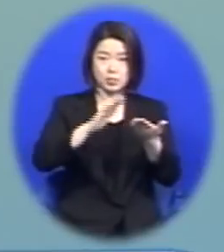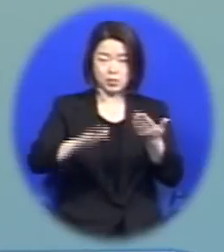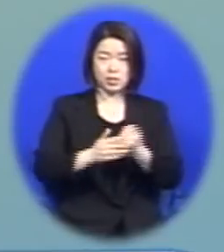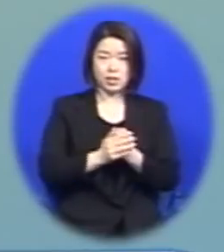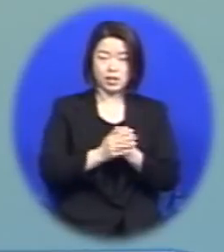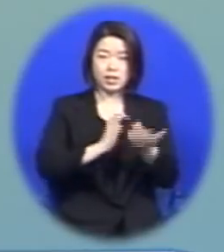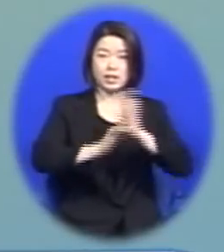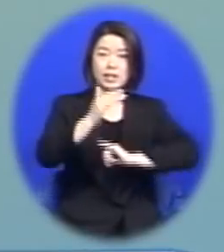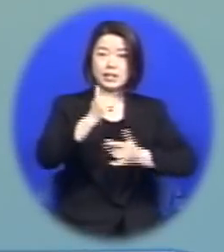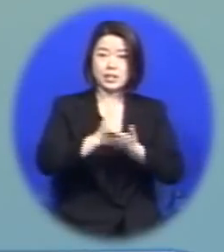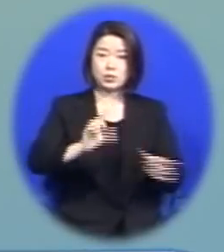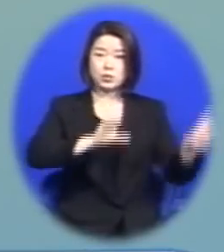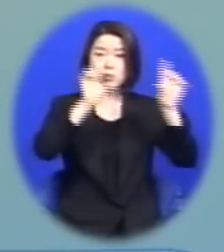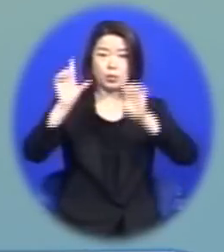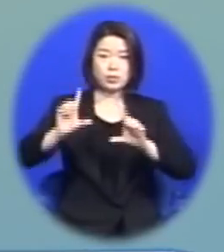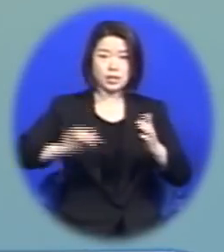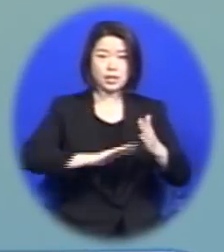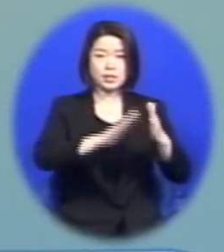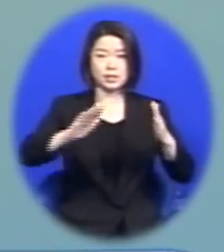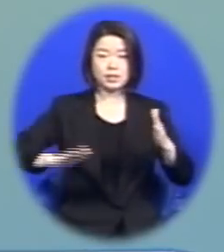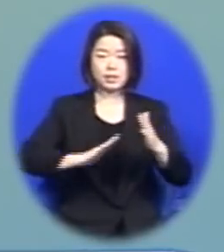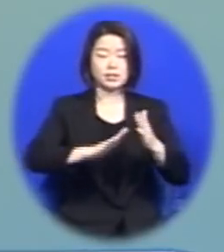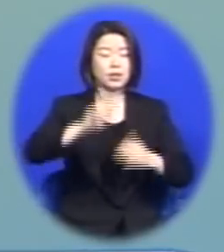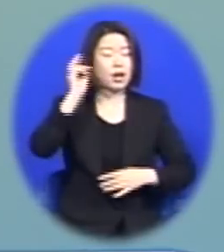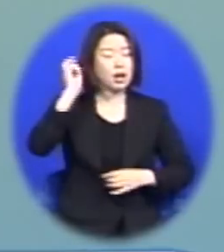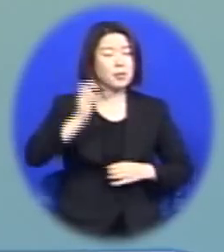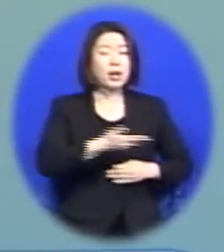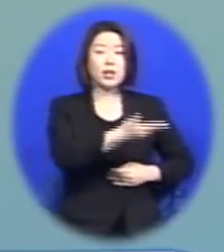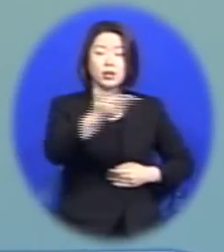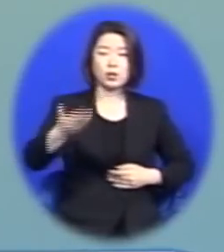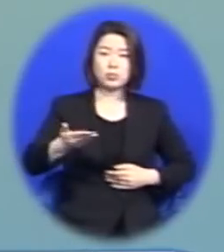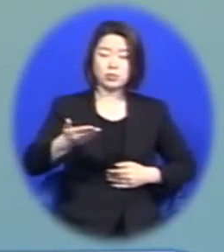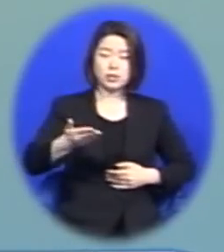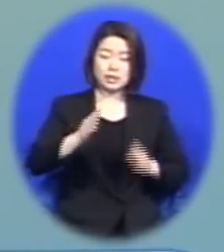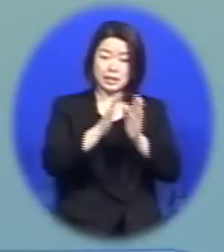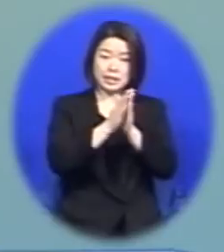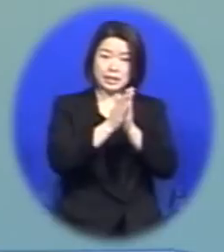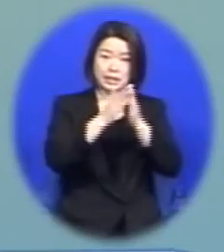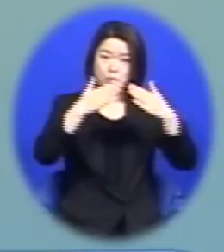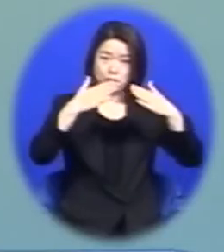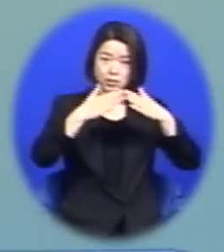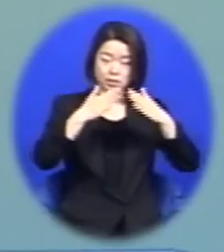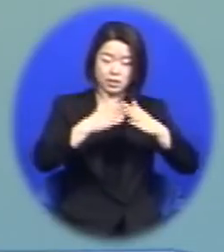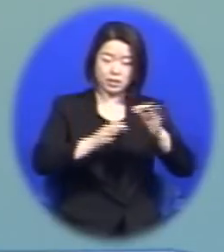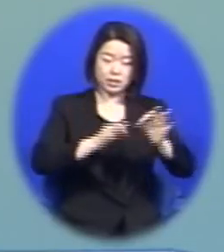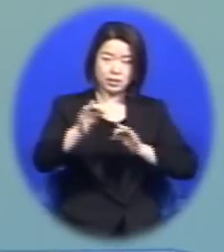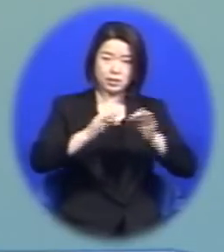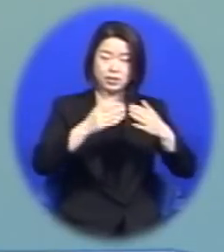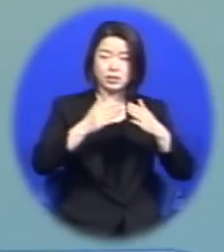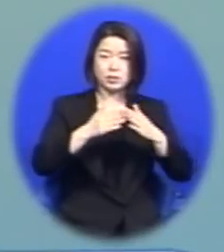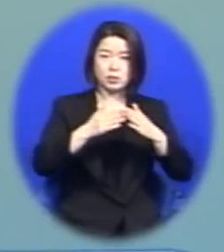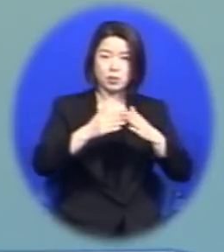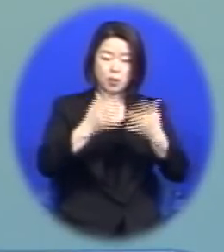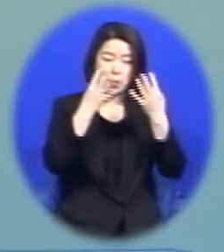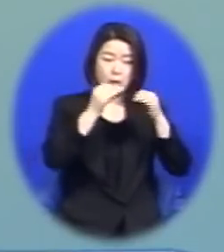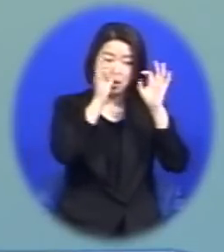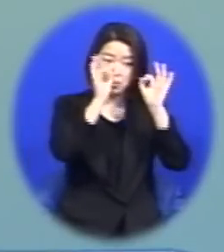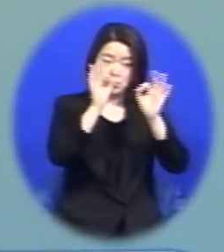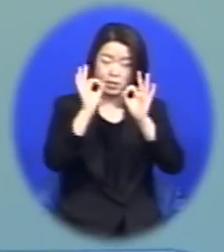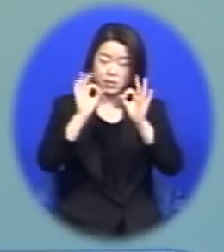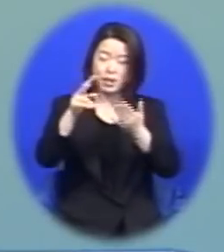가정 아마 여러분들이 서점에서 그냥 보기만 하셨지 일제 않으신 분들이 대부분이 실